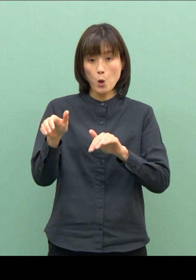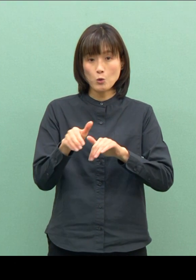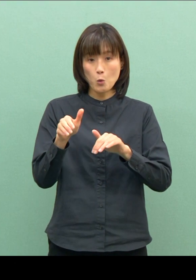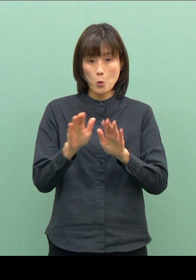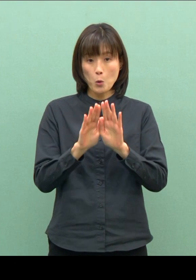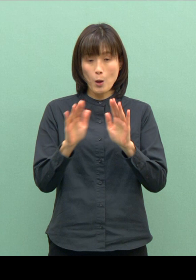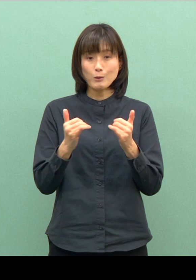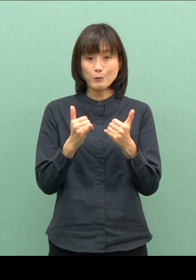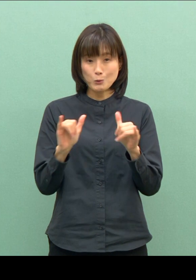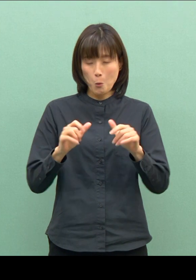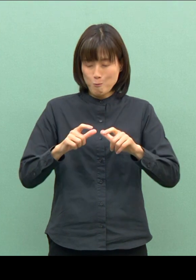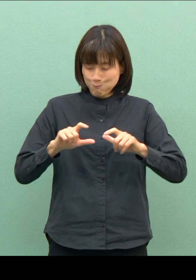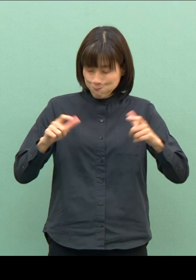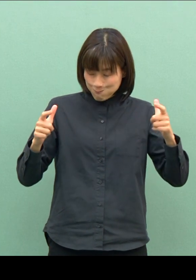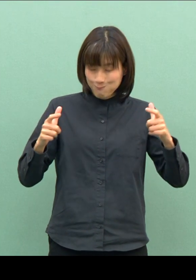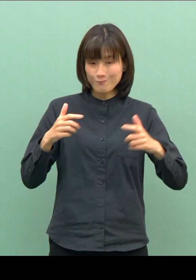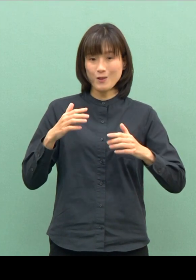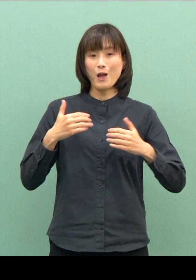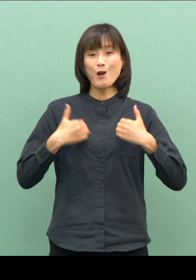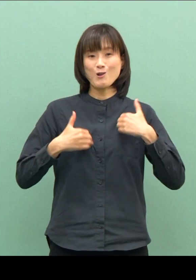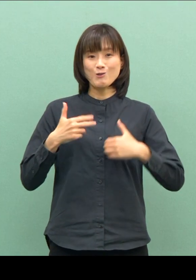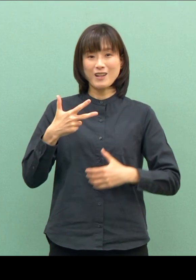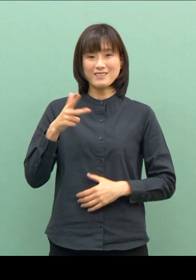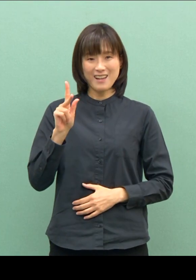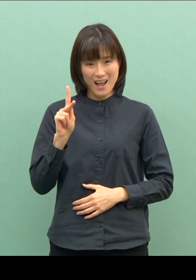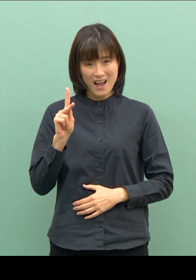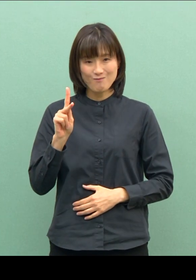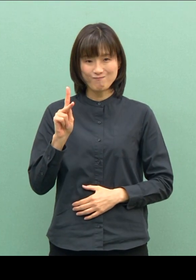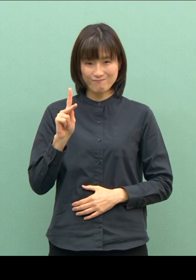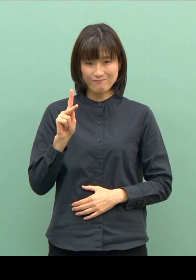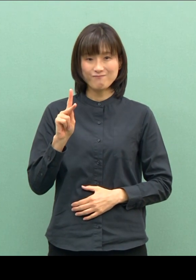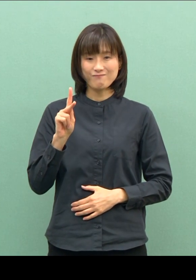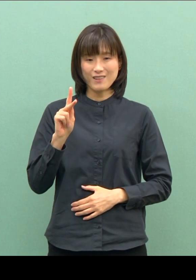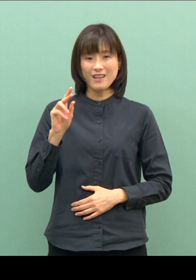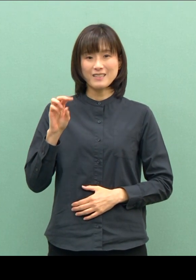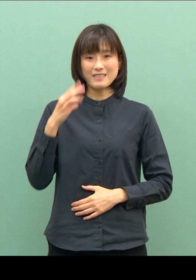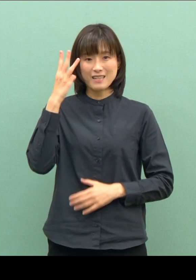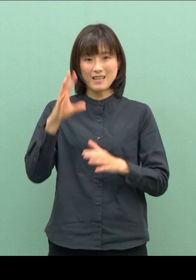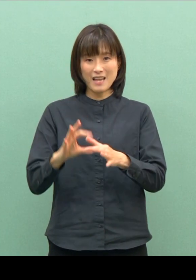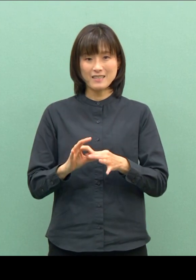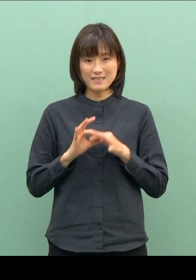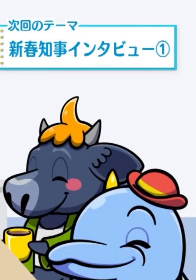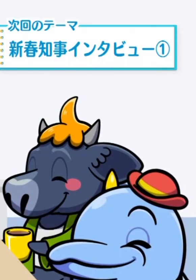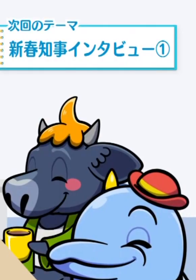始める人がどんどん増えると嬉しかー。 しかだけに。